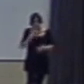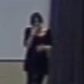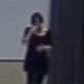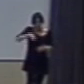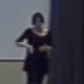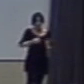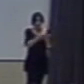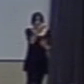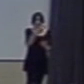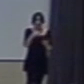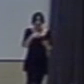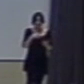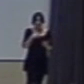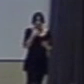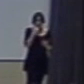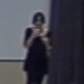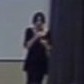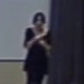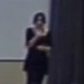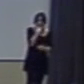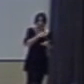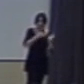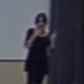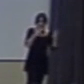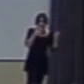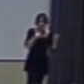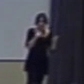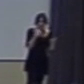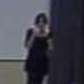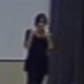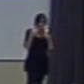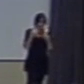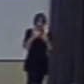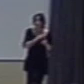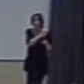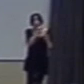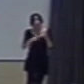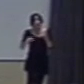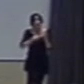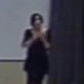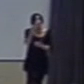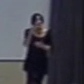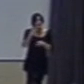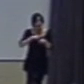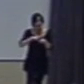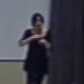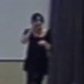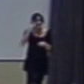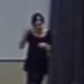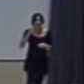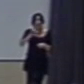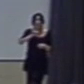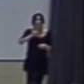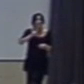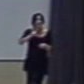estem aquí i estem seguint aquests temes, o per gent normal que ho pot seguir d'on sigui. No? Un altre, això és un periodista d'Al Jazeera també a Líbia, en